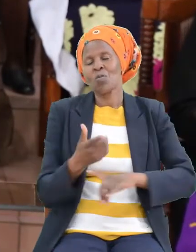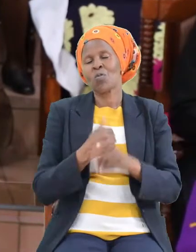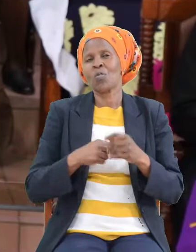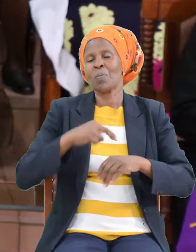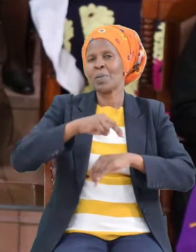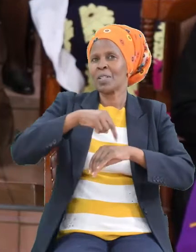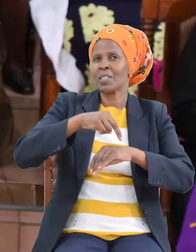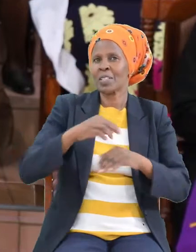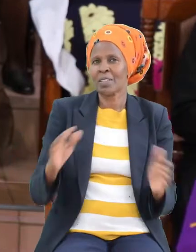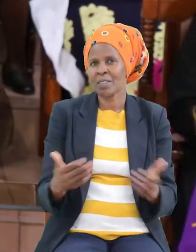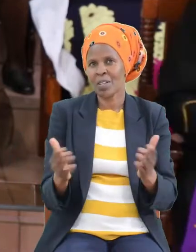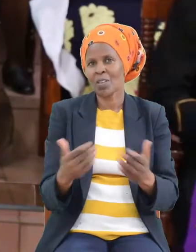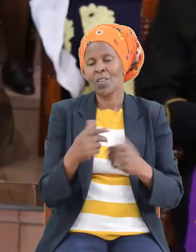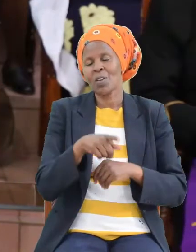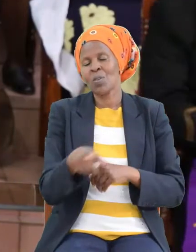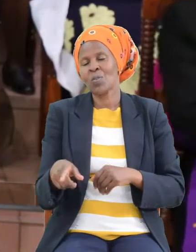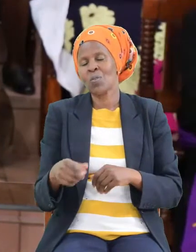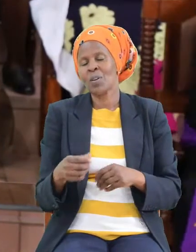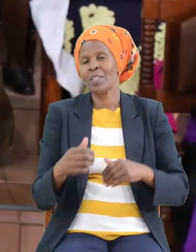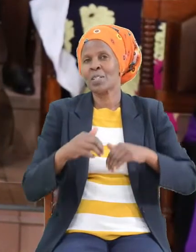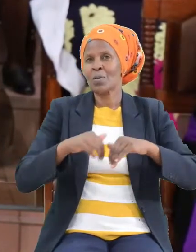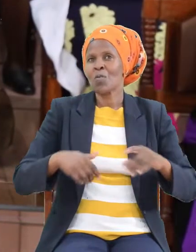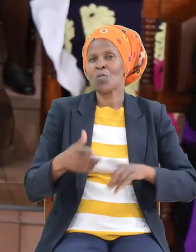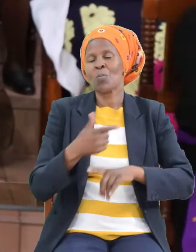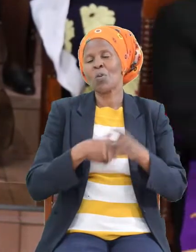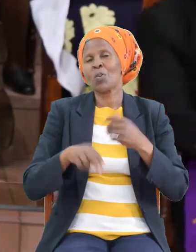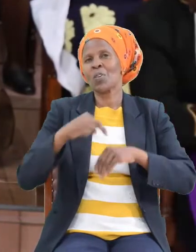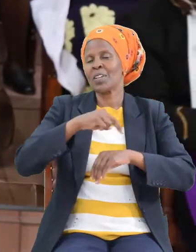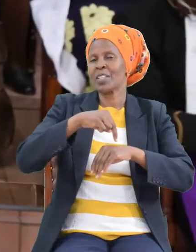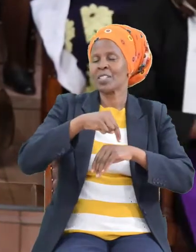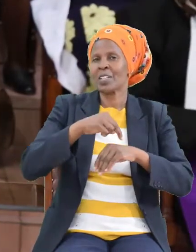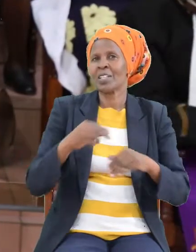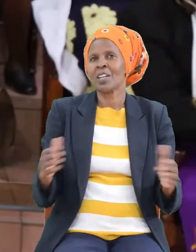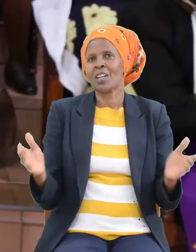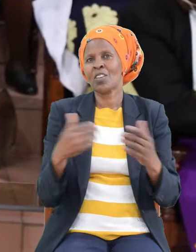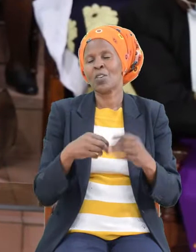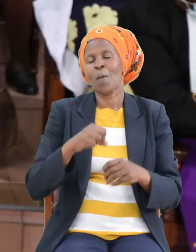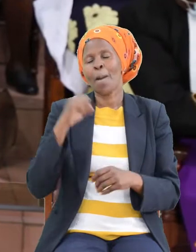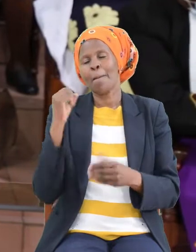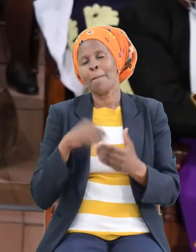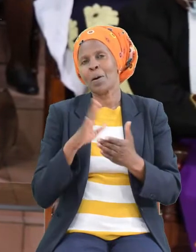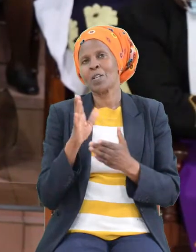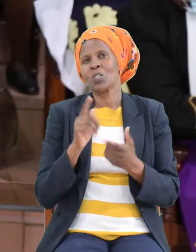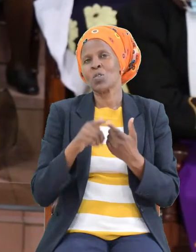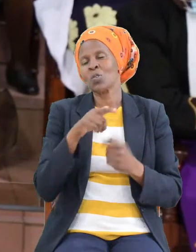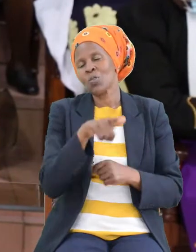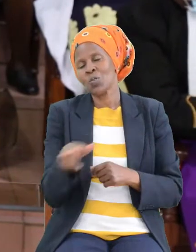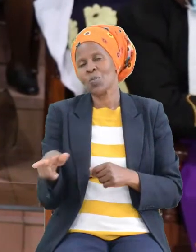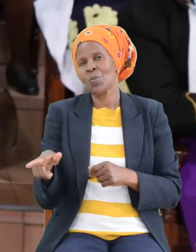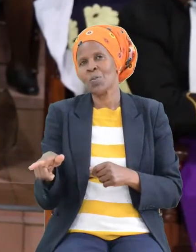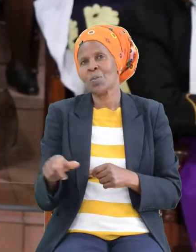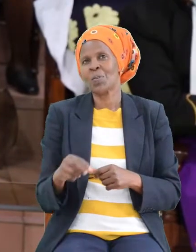nami nitawakusanya na kuwatoa kati nchi zote na kuwarudisha kati nchi yenu wenyewe,